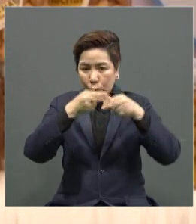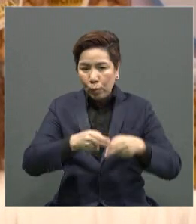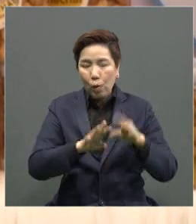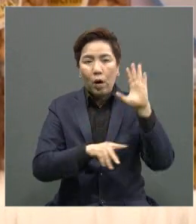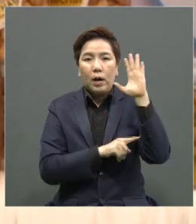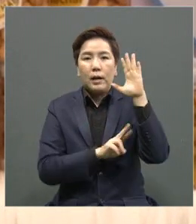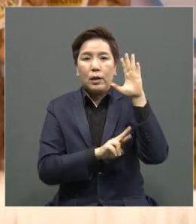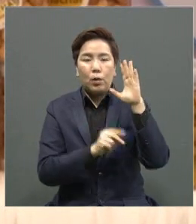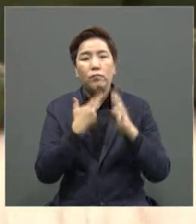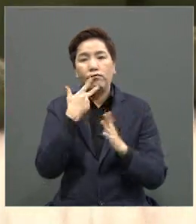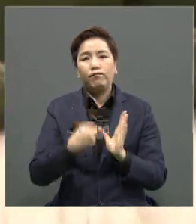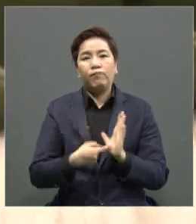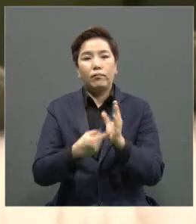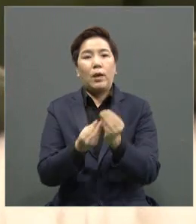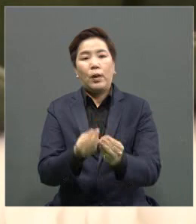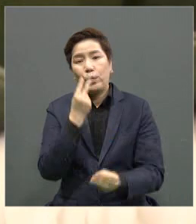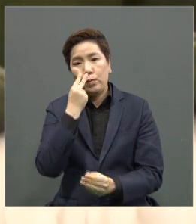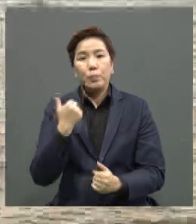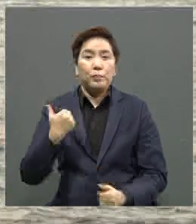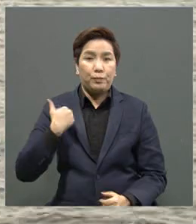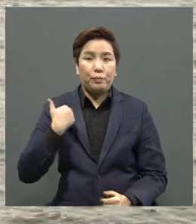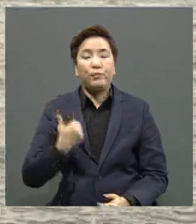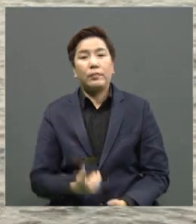องมาจัดแสดงอีกด้วยค่ะ